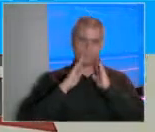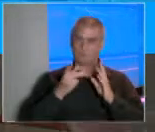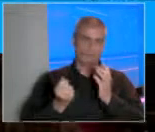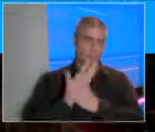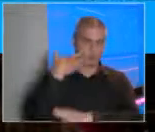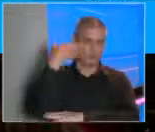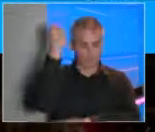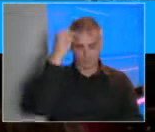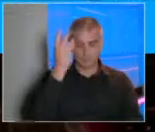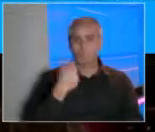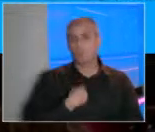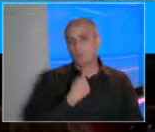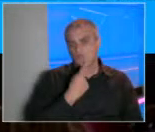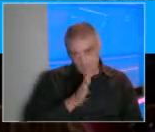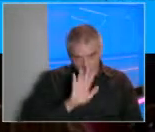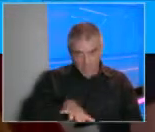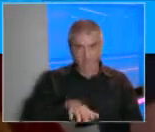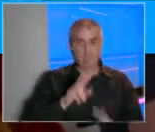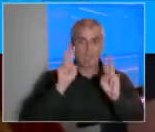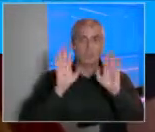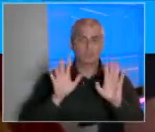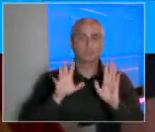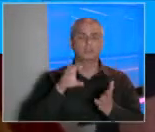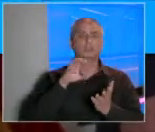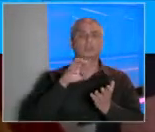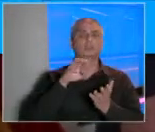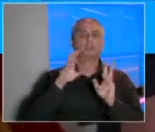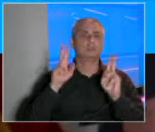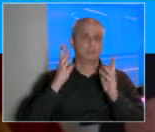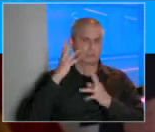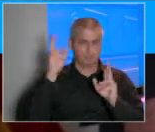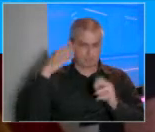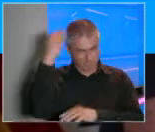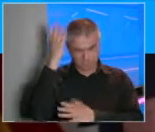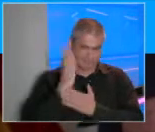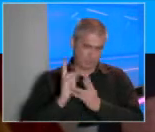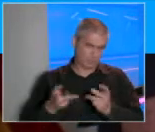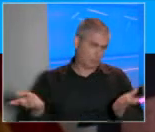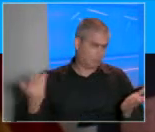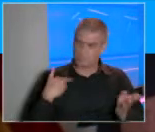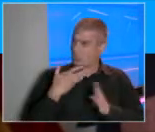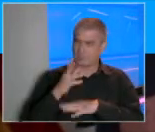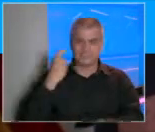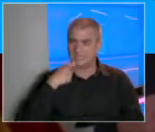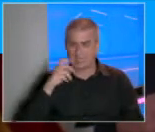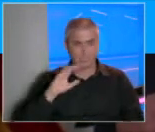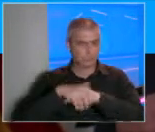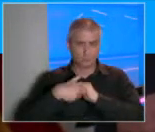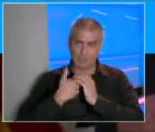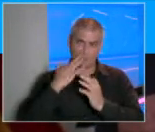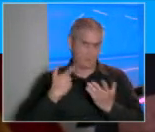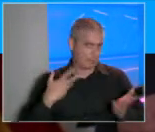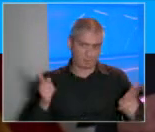תקום, ובוא נגדיר, נעזוב רגע הגדרות. ישות פלסטינית כבר קיימת היום. אני לא נכנס לקלקיליה וגם אתה, לא לשכם ולא